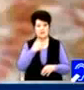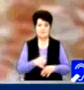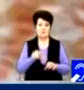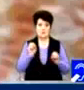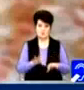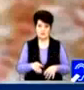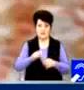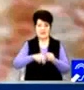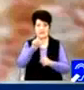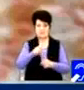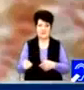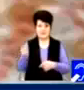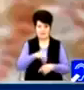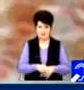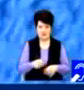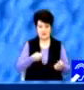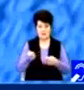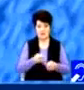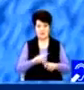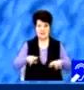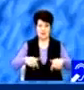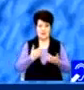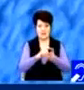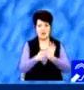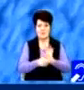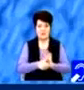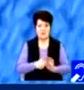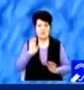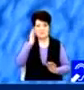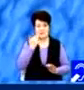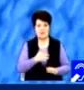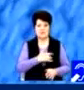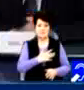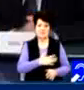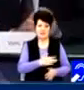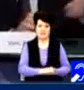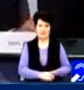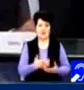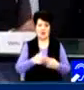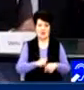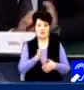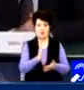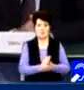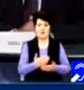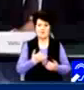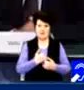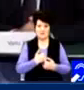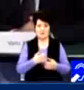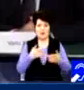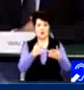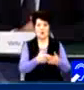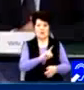soluție pentru autorități și anume să permită crearea cabinetelor psihiatrice private așa cum avem la fiecare colț